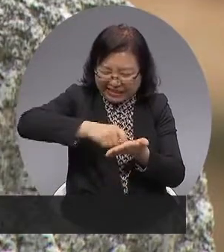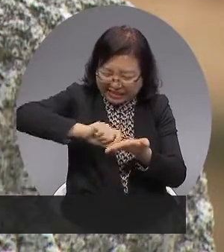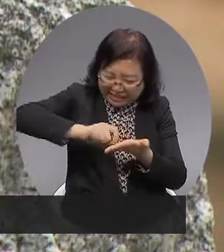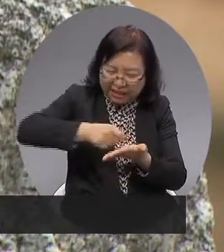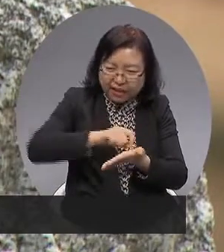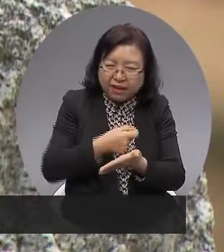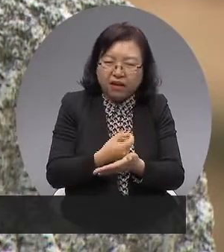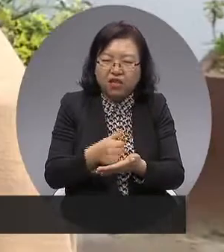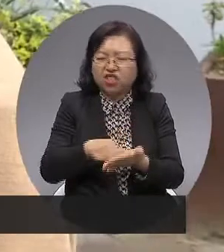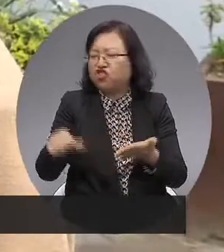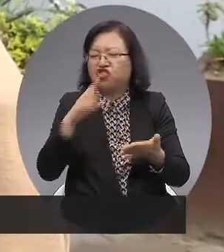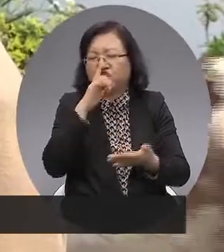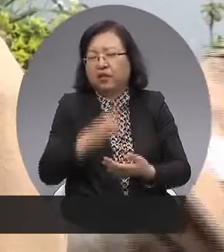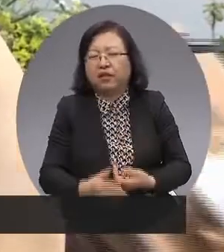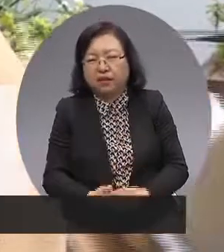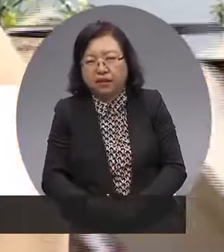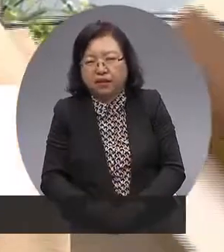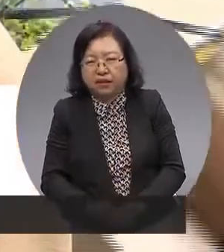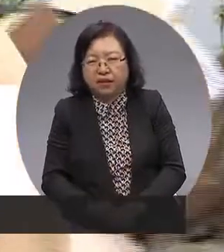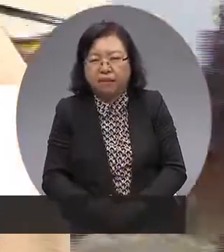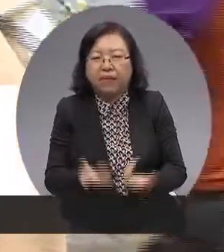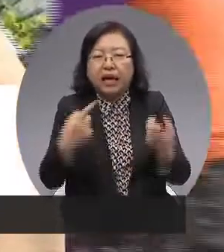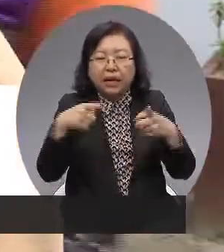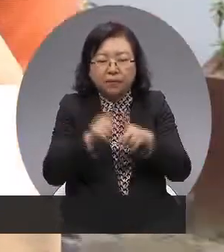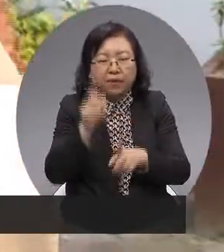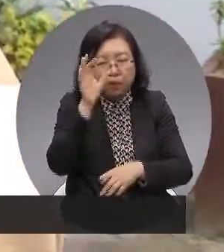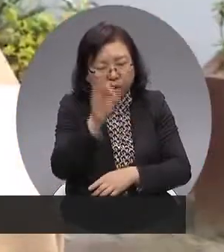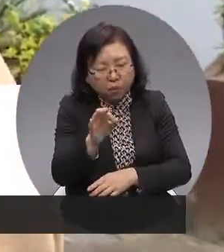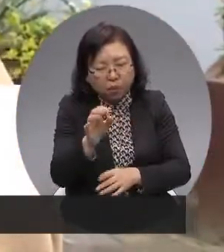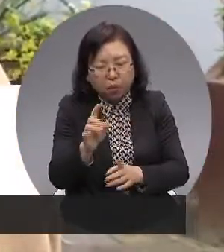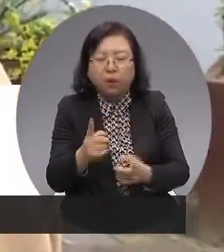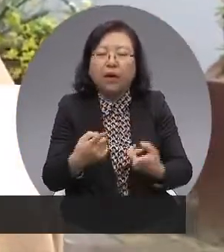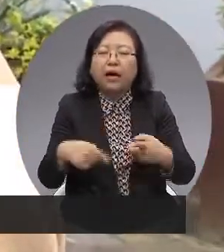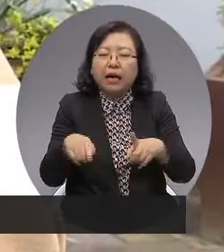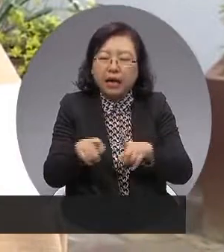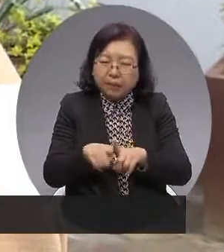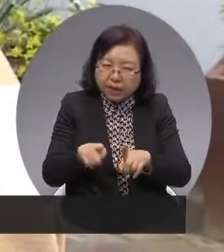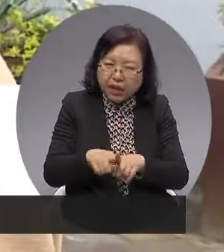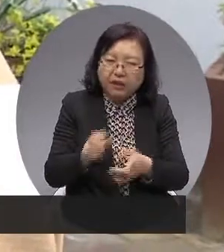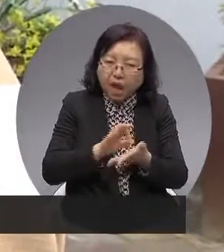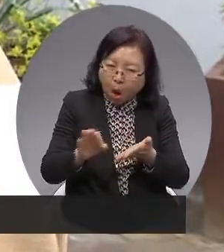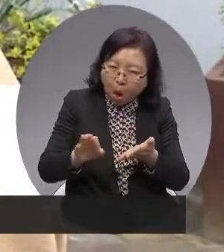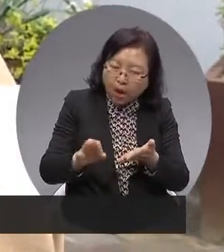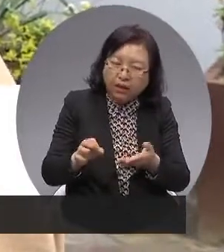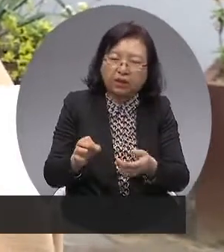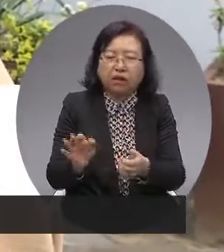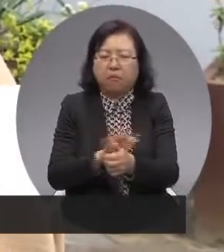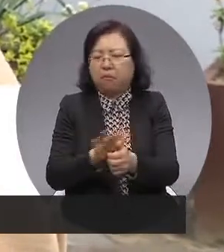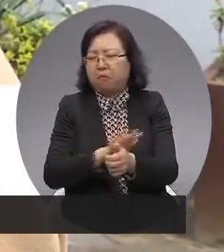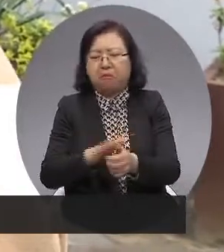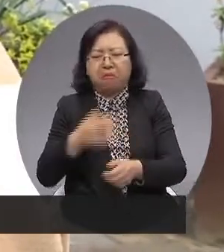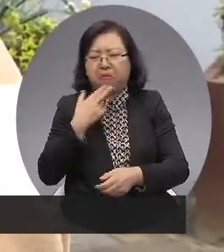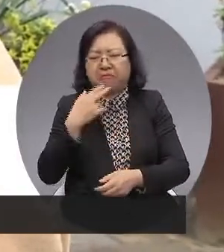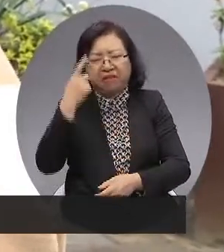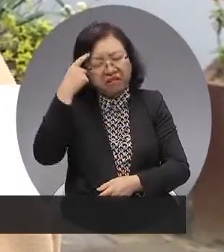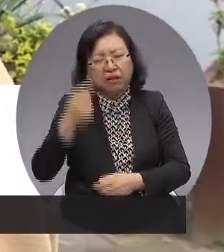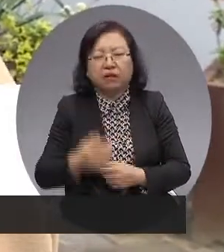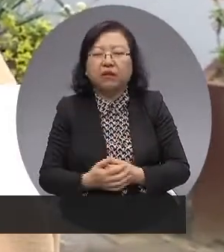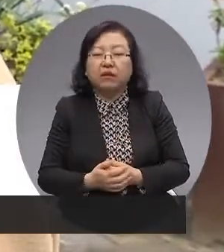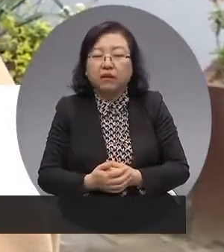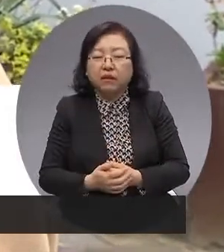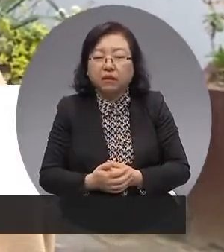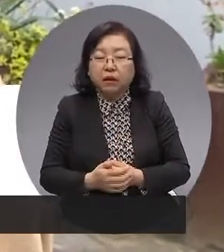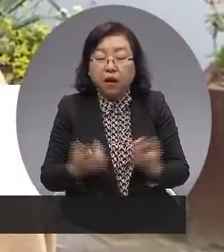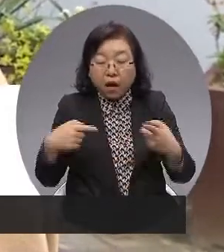것도 있습니다. 다 같이 보고 다 같이 쓰는 건데 배려가 없다 이런 생각이 들면서 다